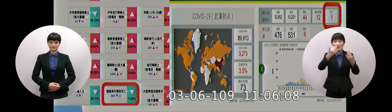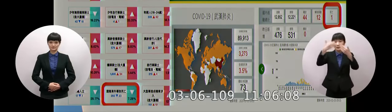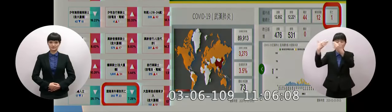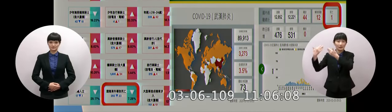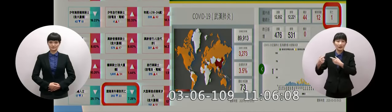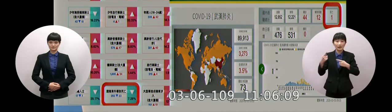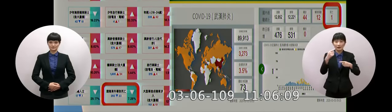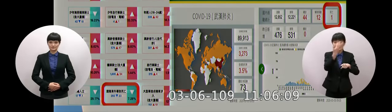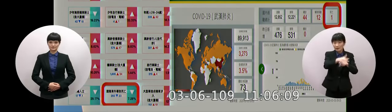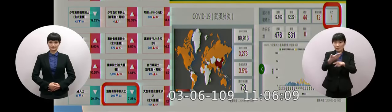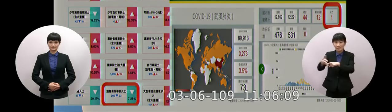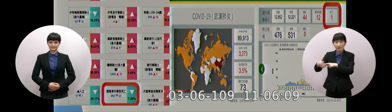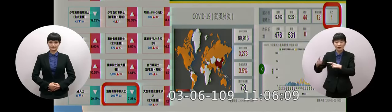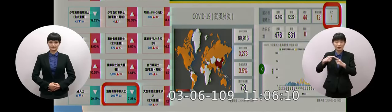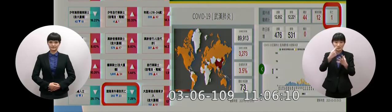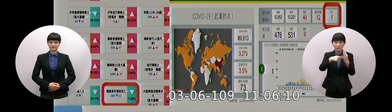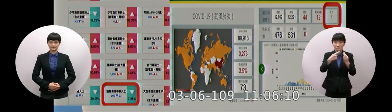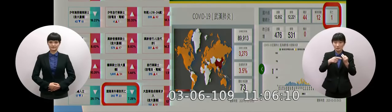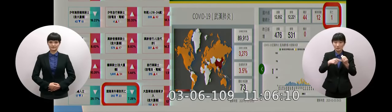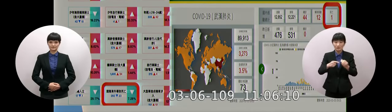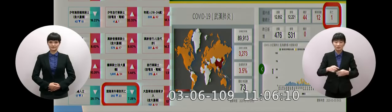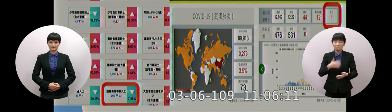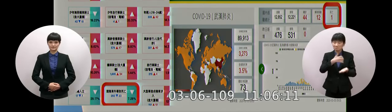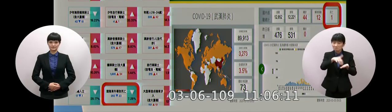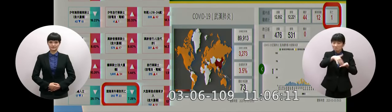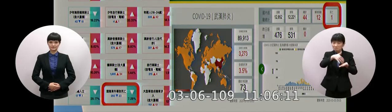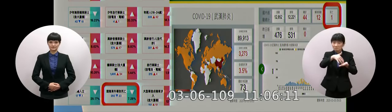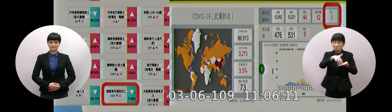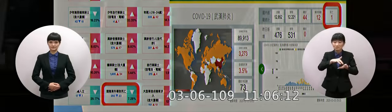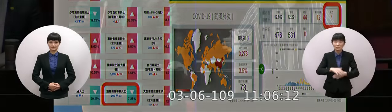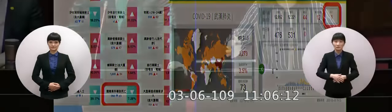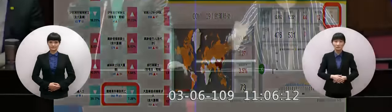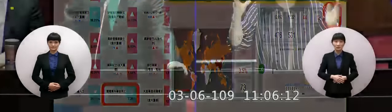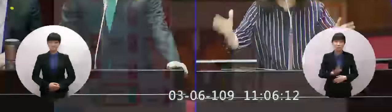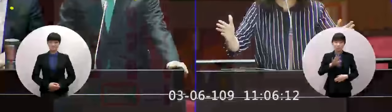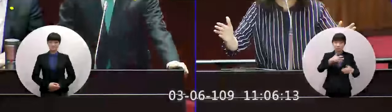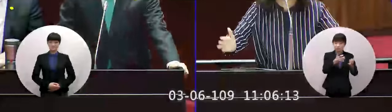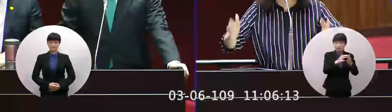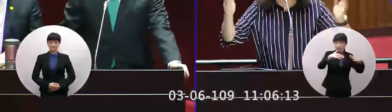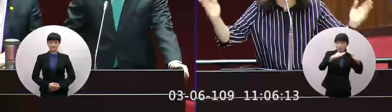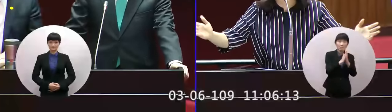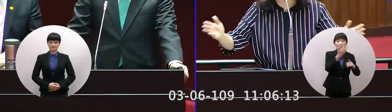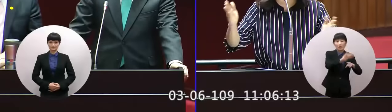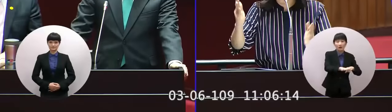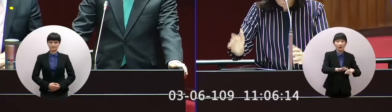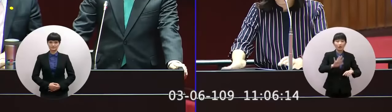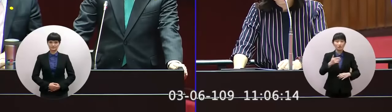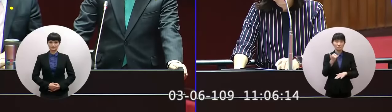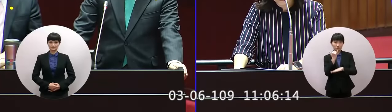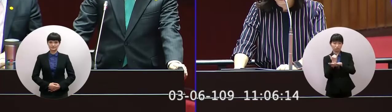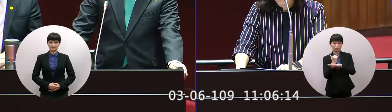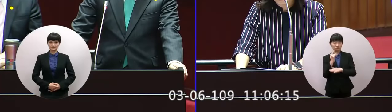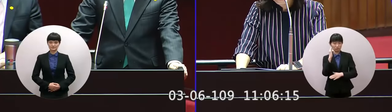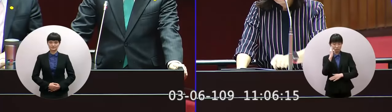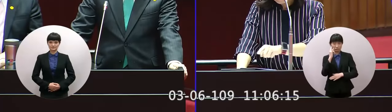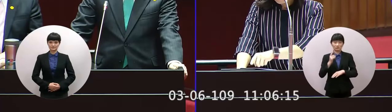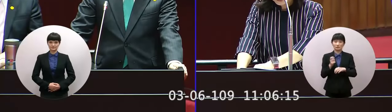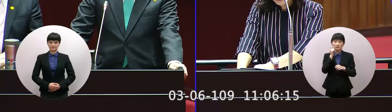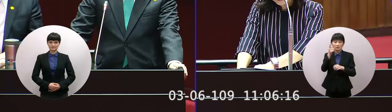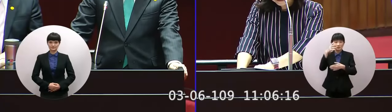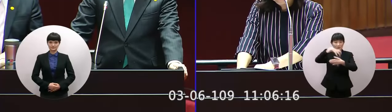造成的死亡，就是你知道，就有的是当场死亡，有24小时，就一个月内死亡，在交